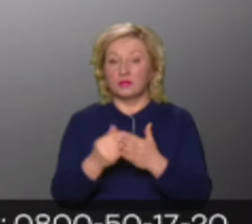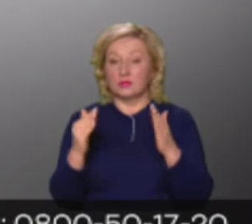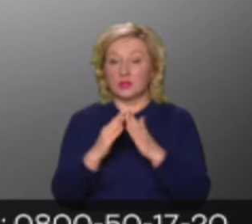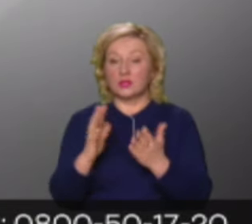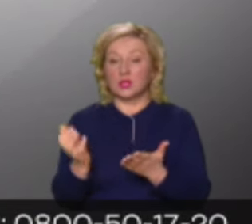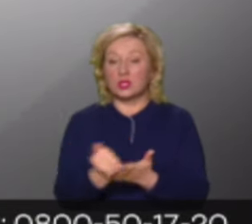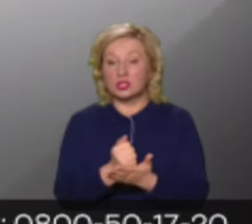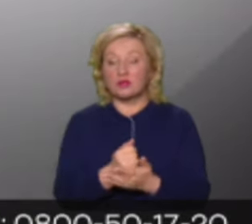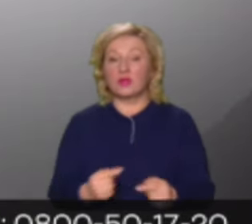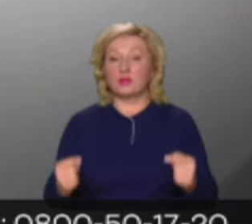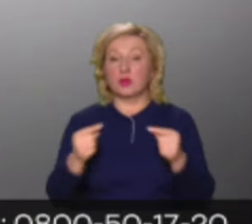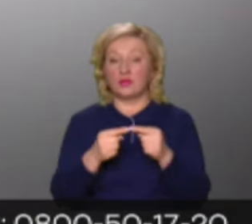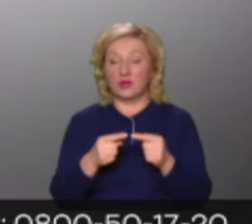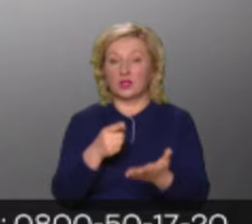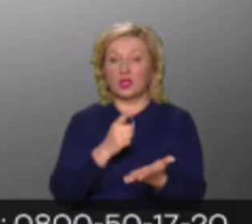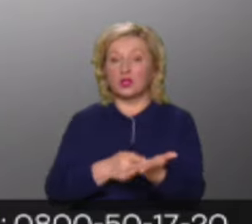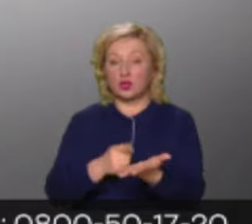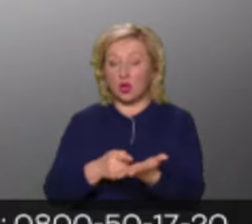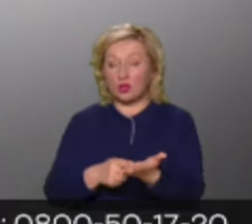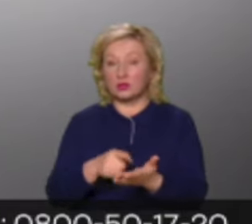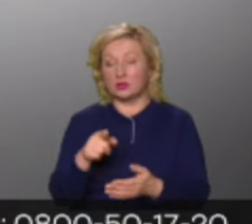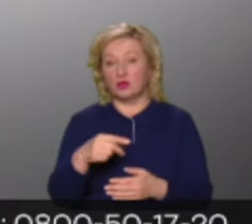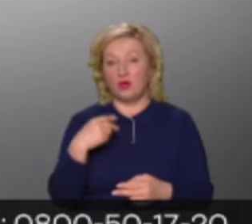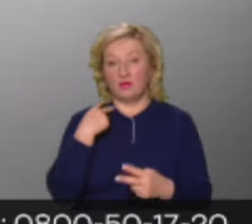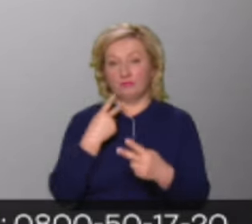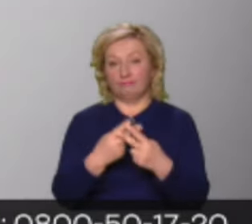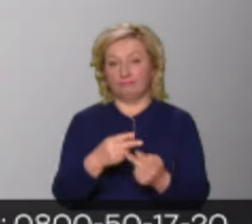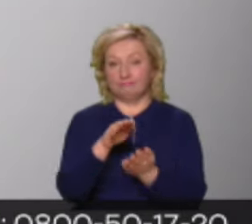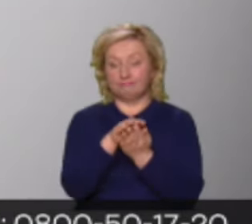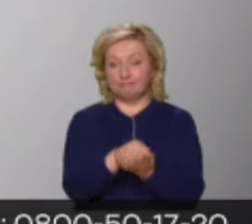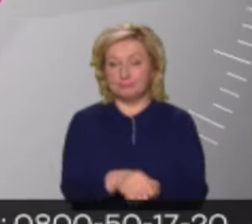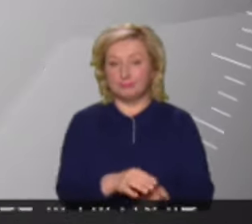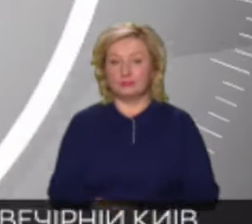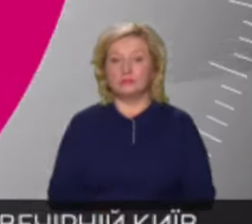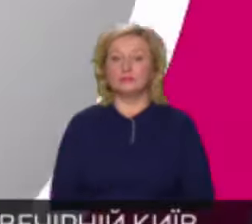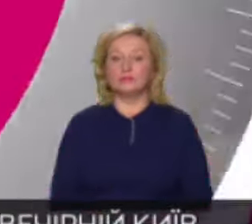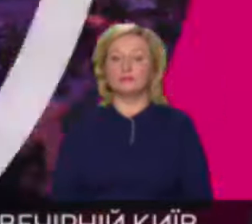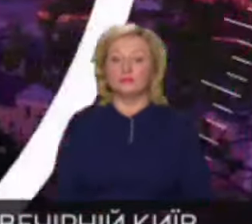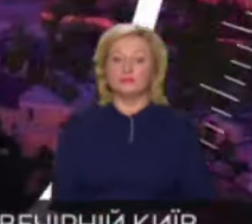відповідні докази. Тепер їй загрожує довічне ув'язнення.